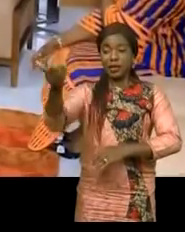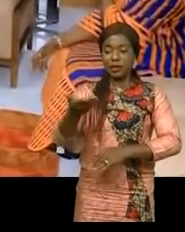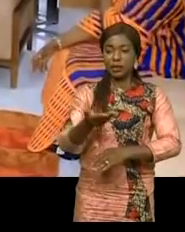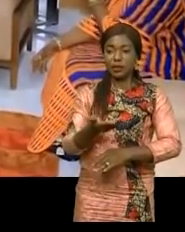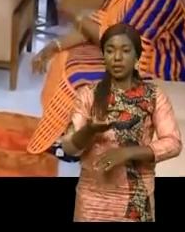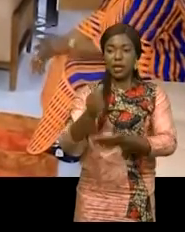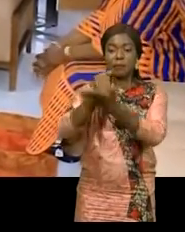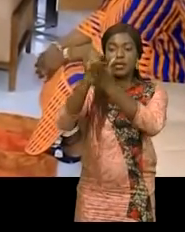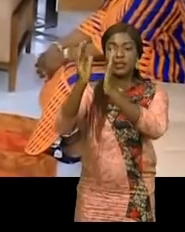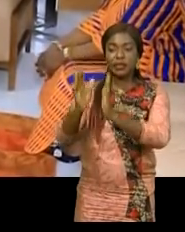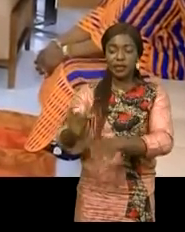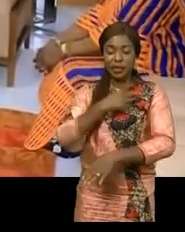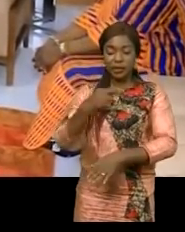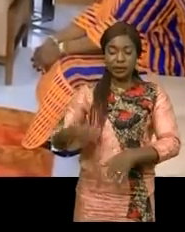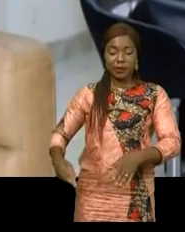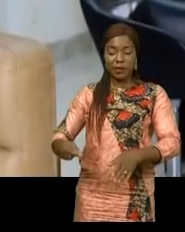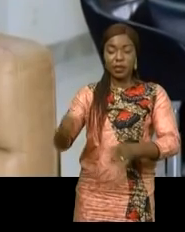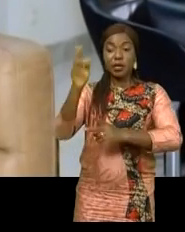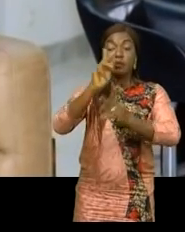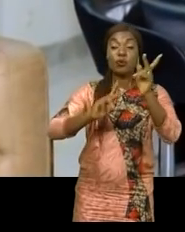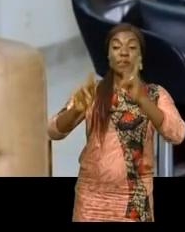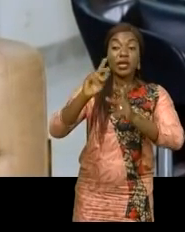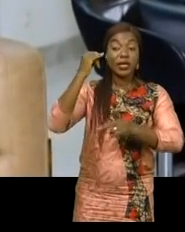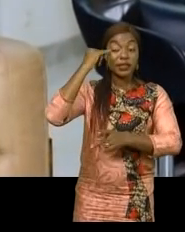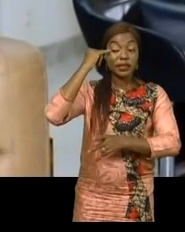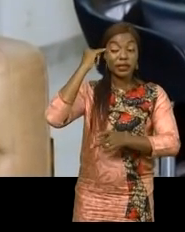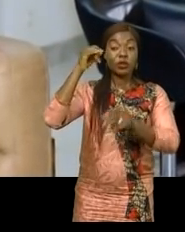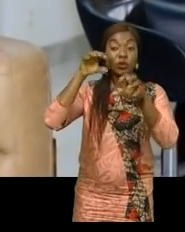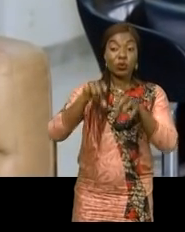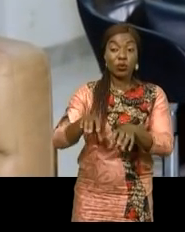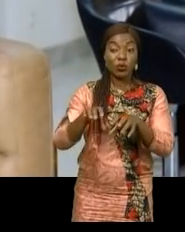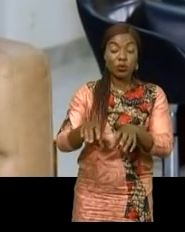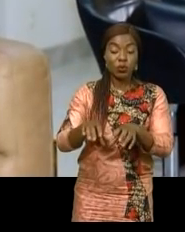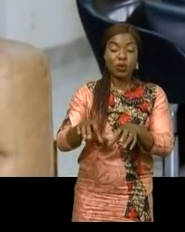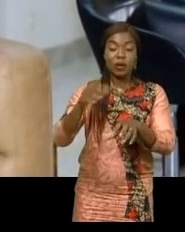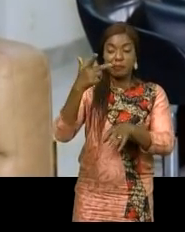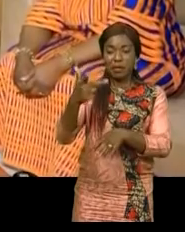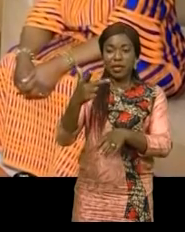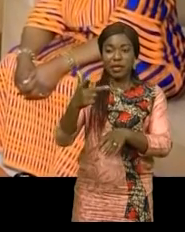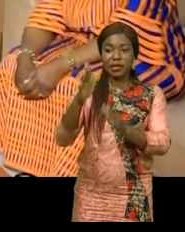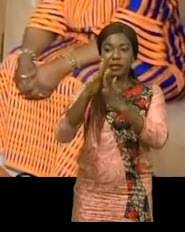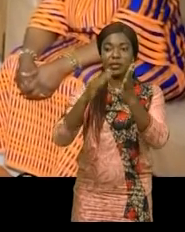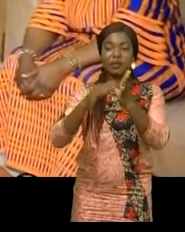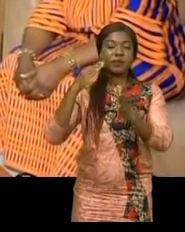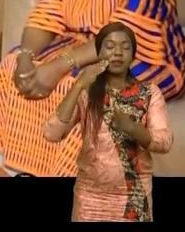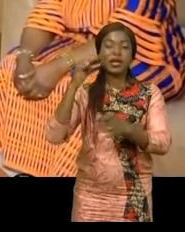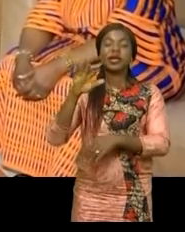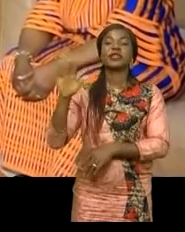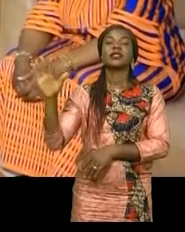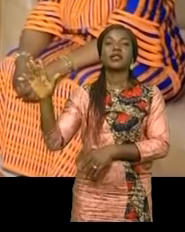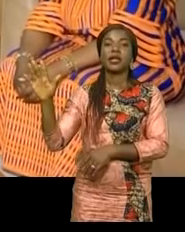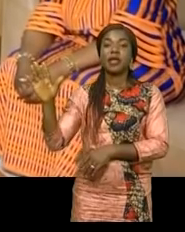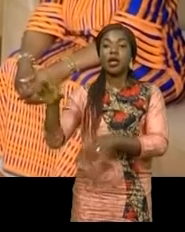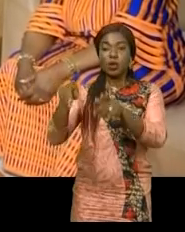l'ambassadeur de la république populaire de chine en république démocratique du congo en djing mercredi 19 mai 2021 à kinshasa le